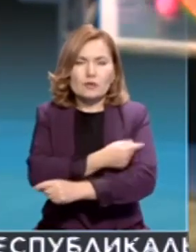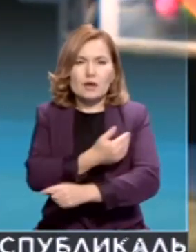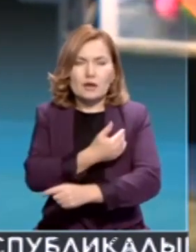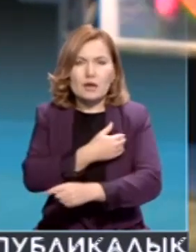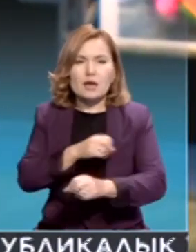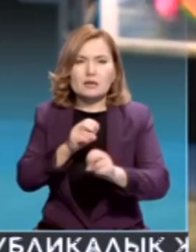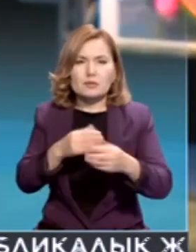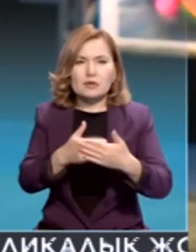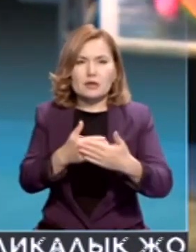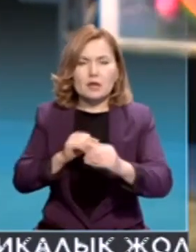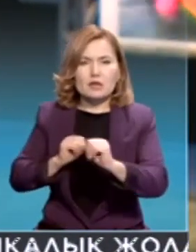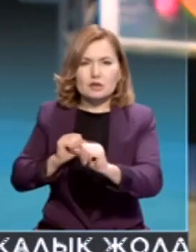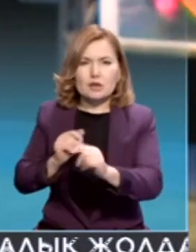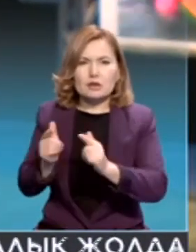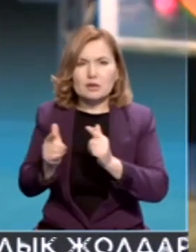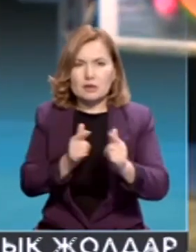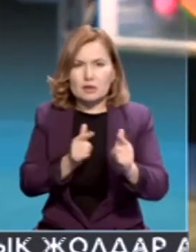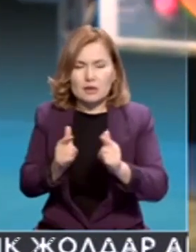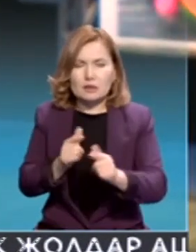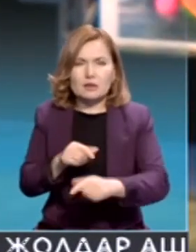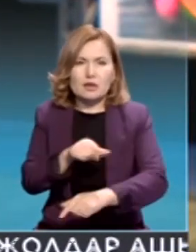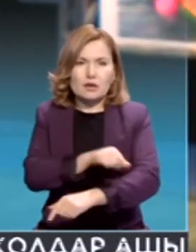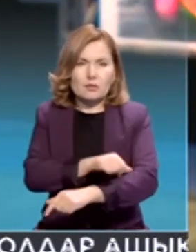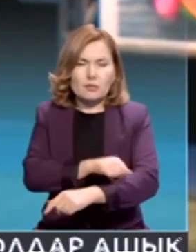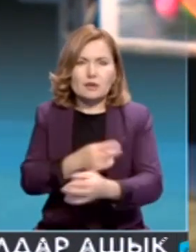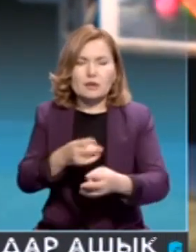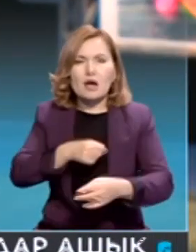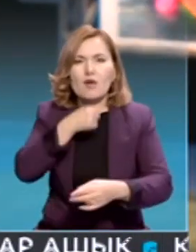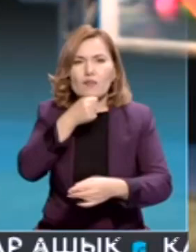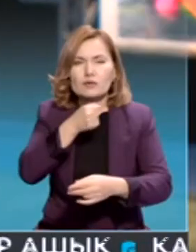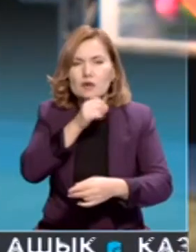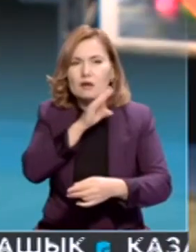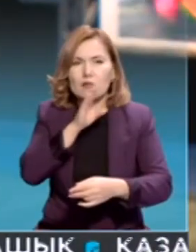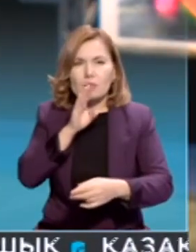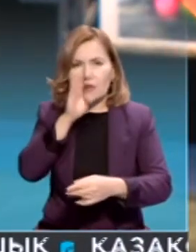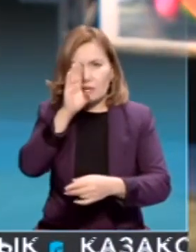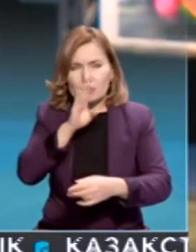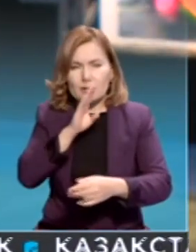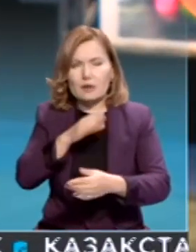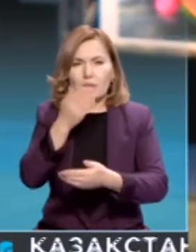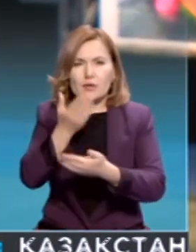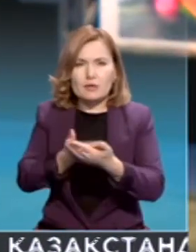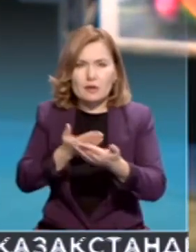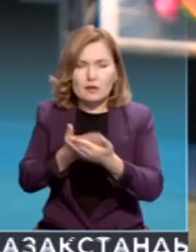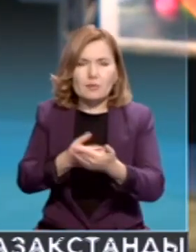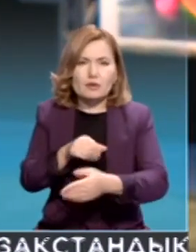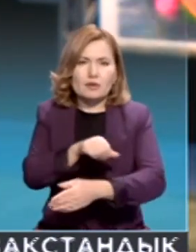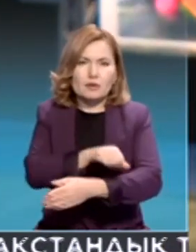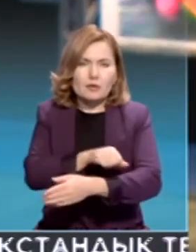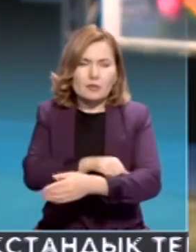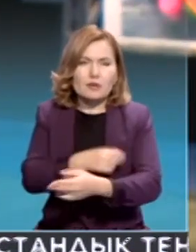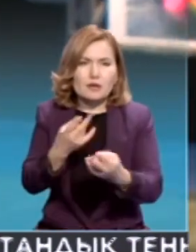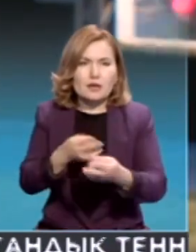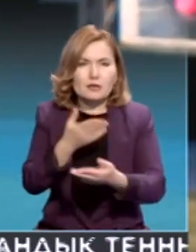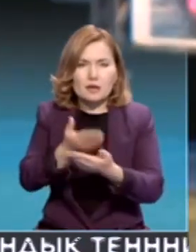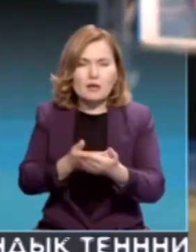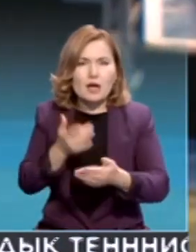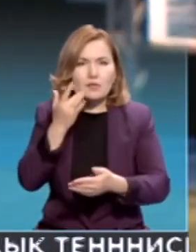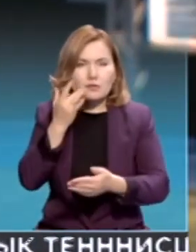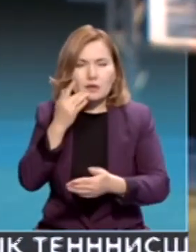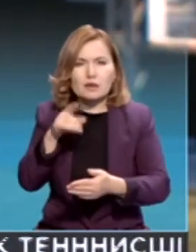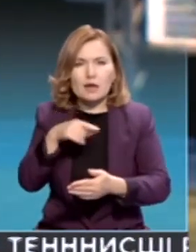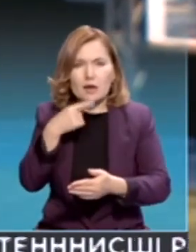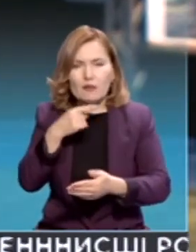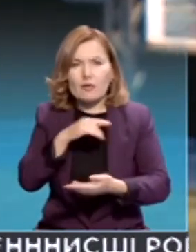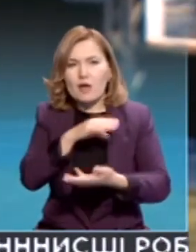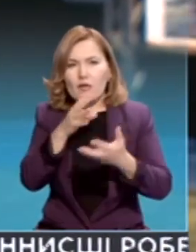үшін үлкендер оның қалай ең жаман жаңа зиянды жақтарын көрсете білу керек, оның ізін өлімге